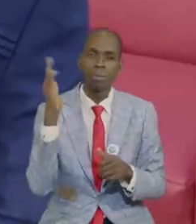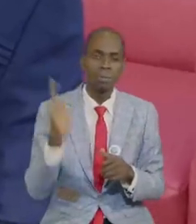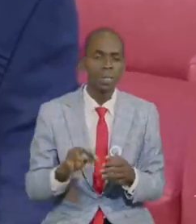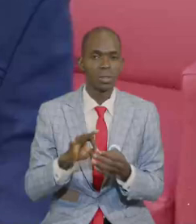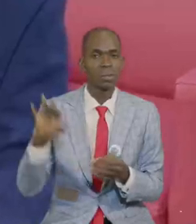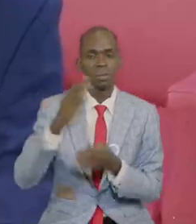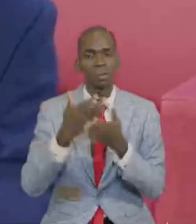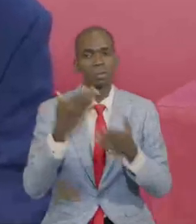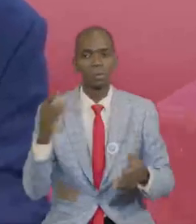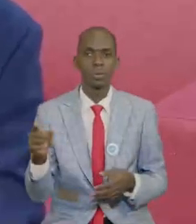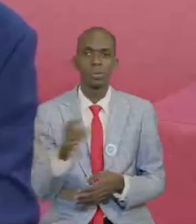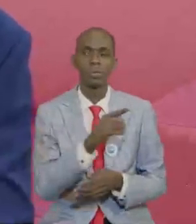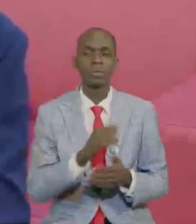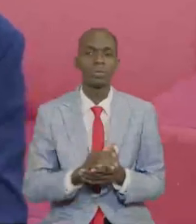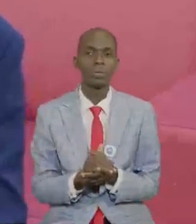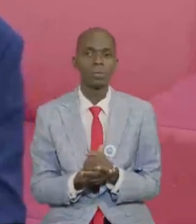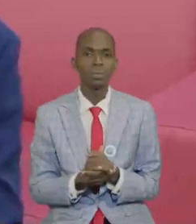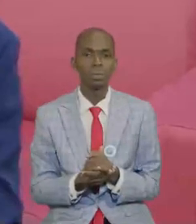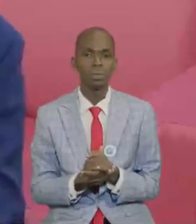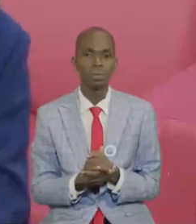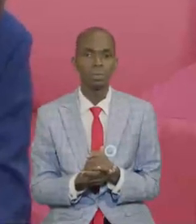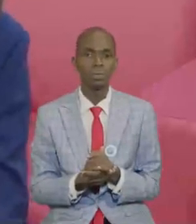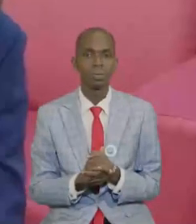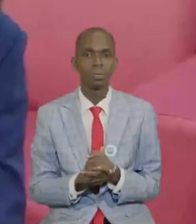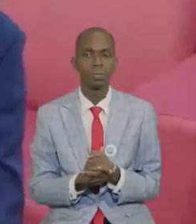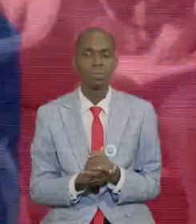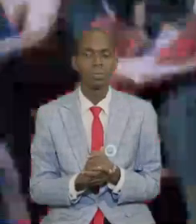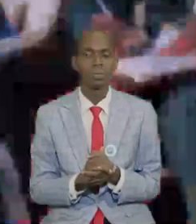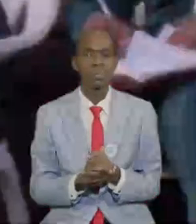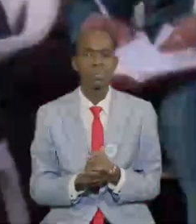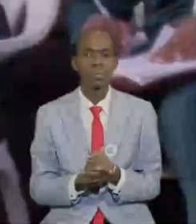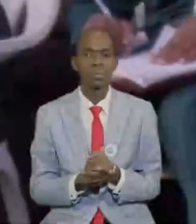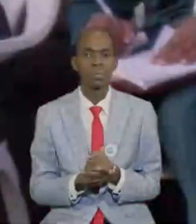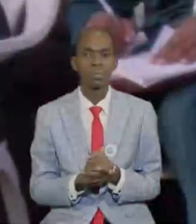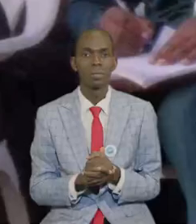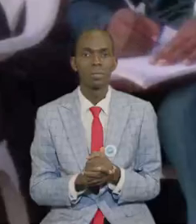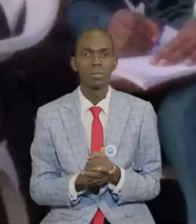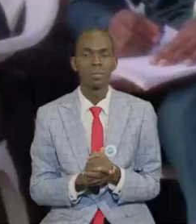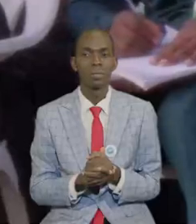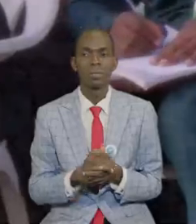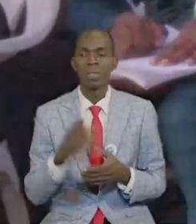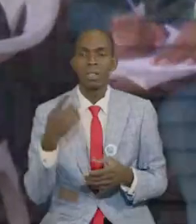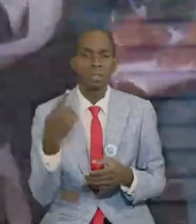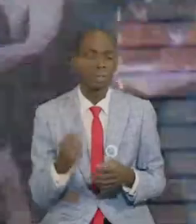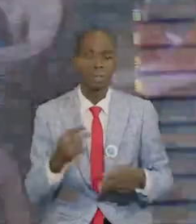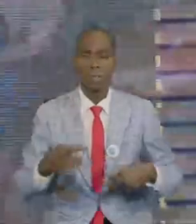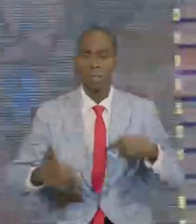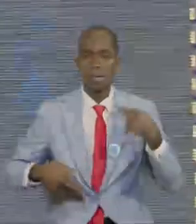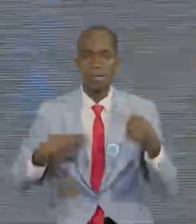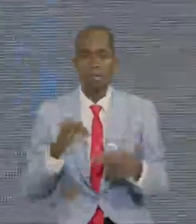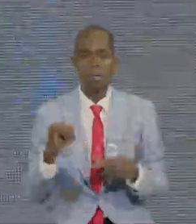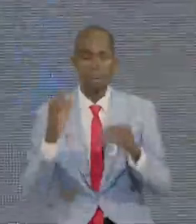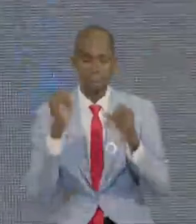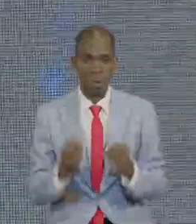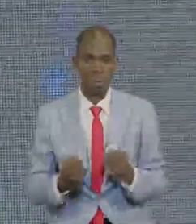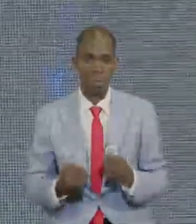La puissance explosive chasse et renvoie tout mauvais esprit devant vous. The reviving power rekindles